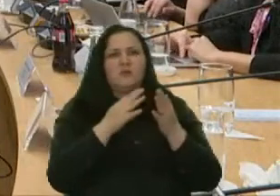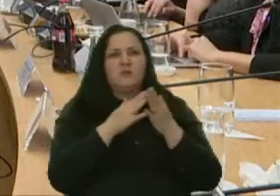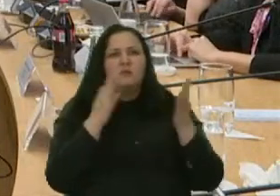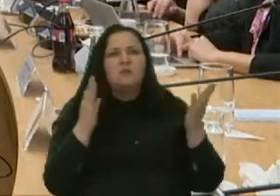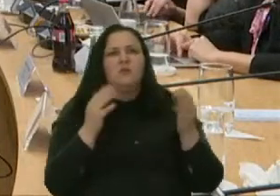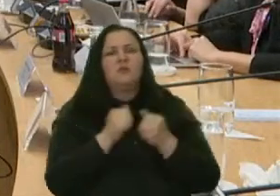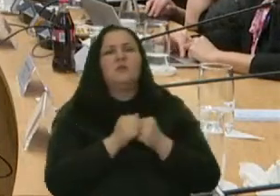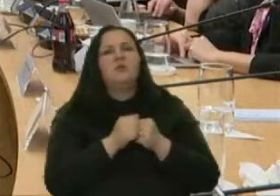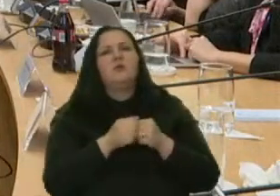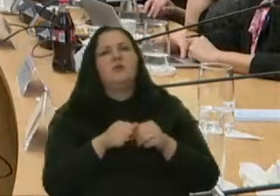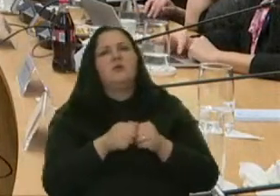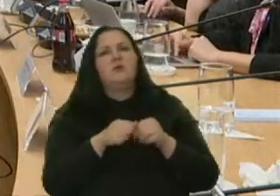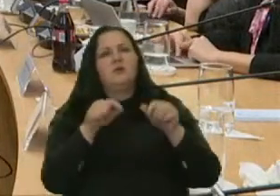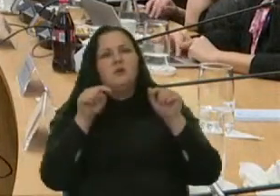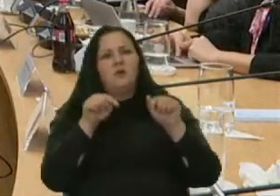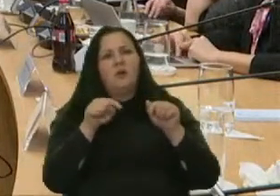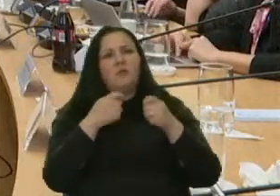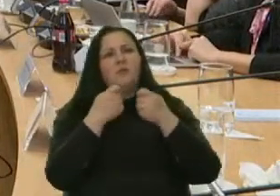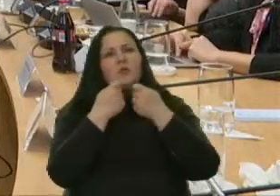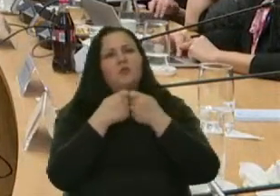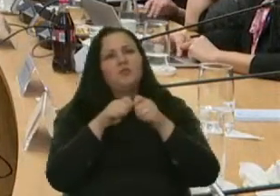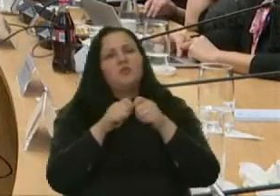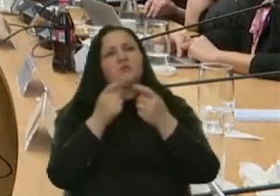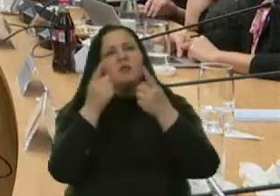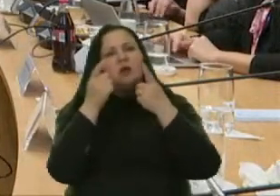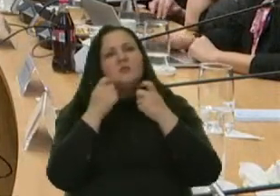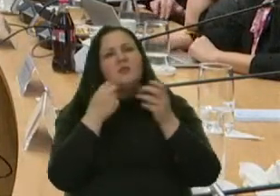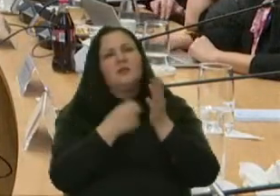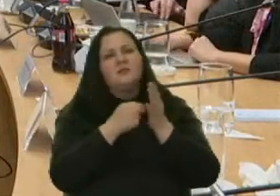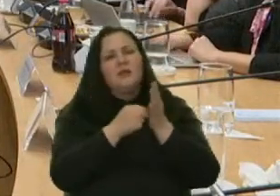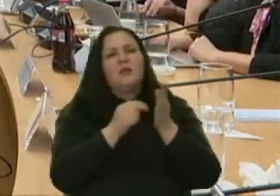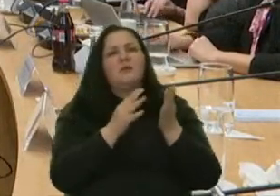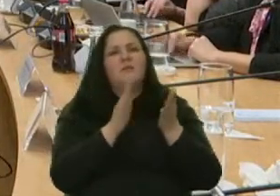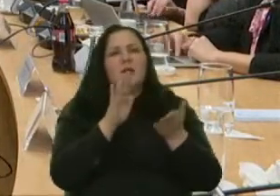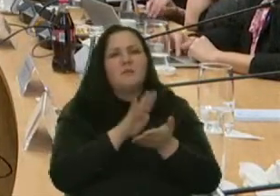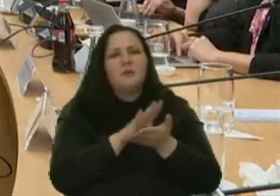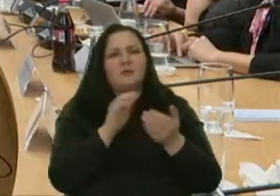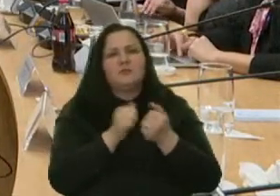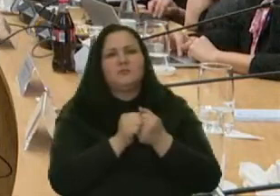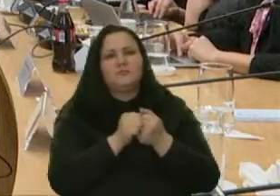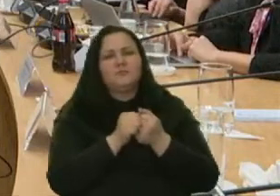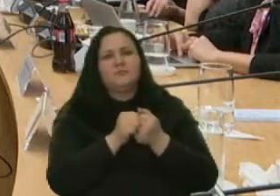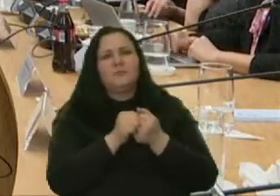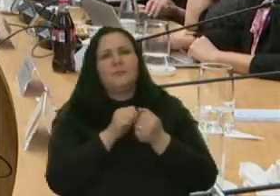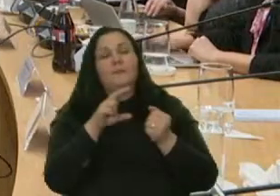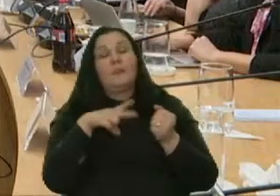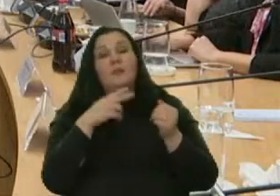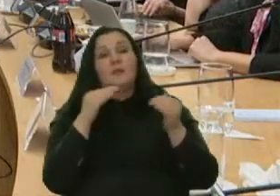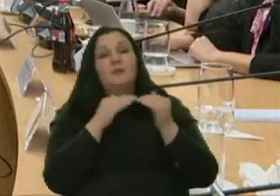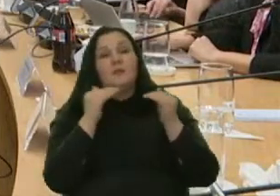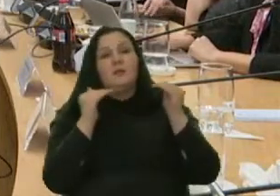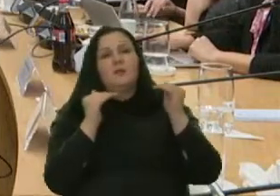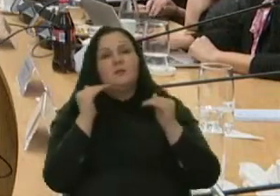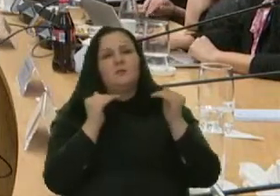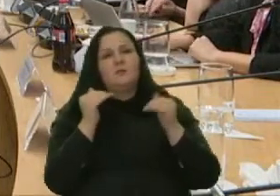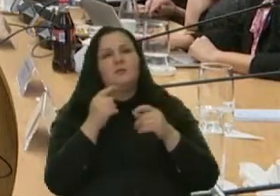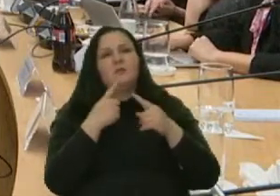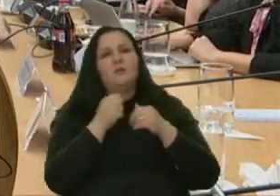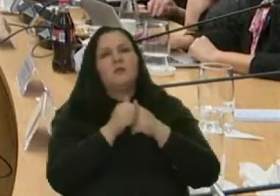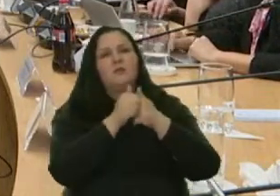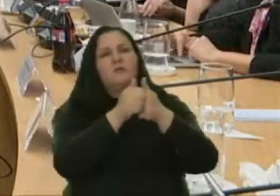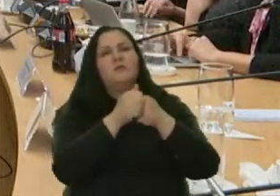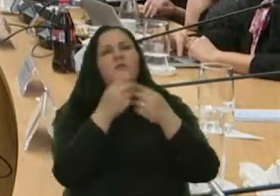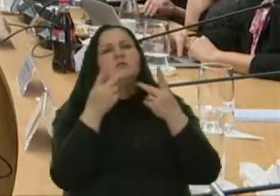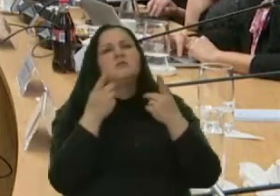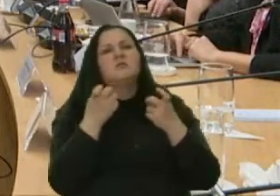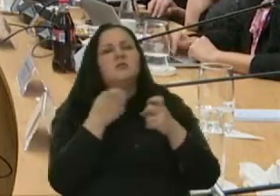acuma este acuma îi aduceți pe toți la salarii mai mici nu să duce la salarii mai mari cam Asta înțeleg eu da este echilibrat în funcție de funcția